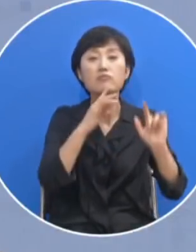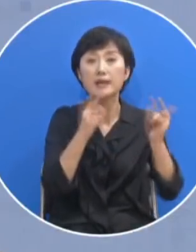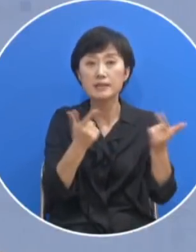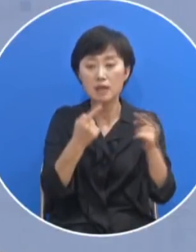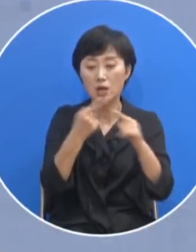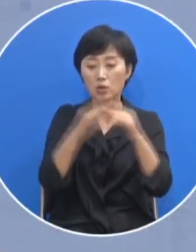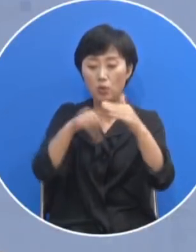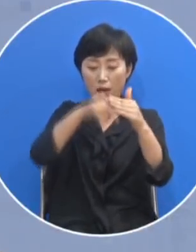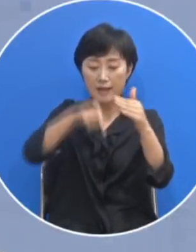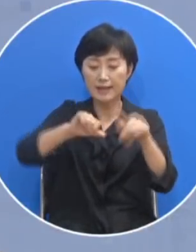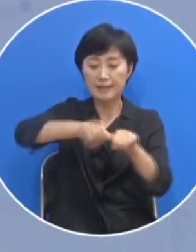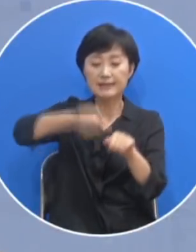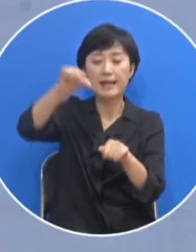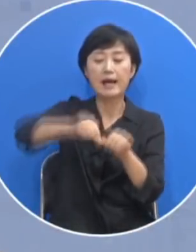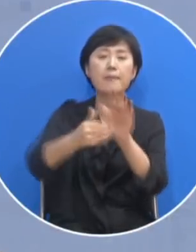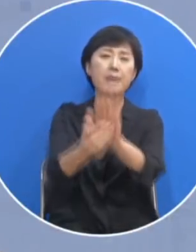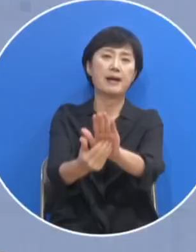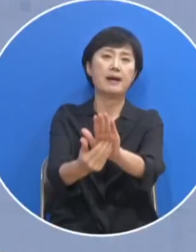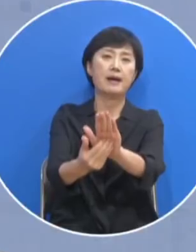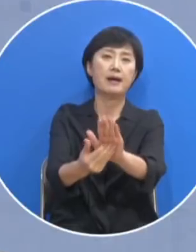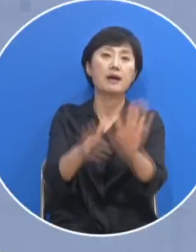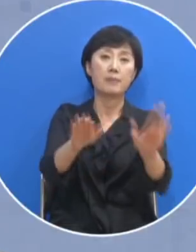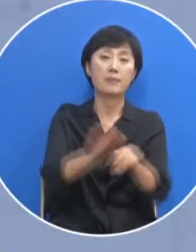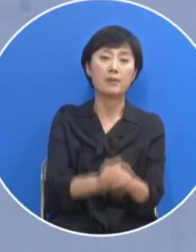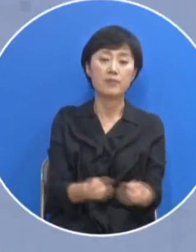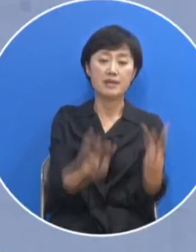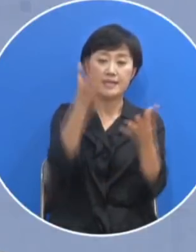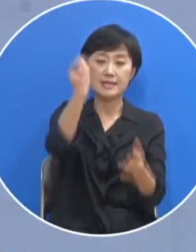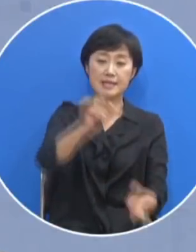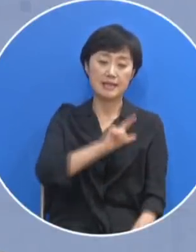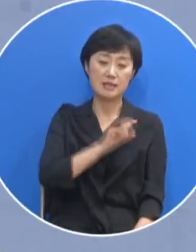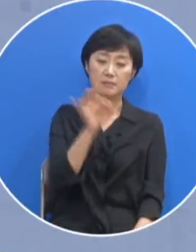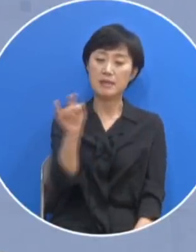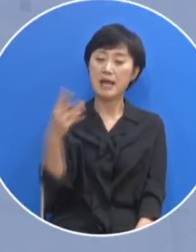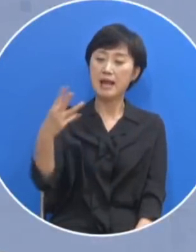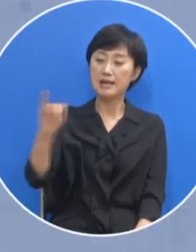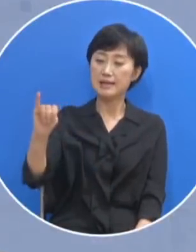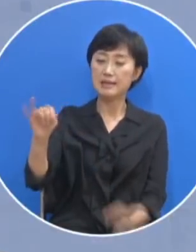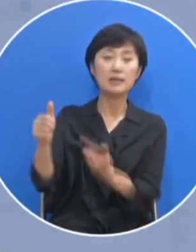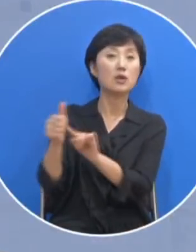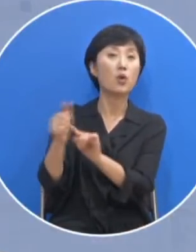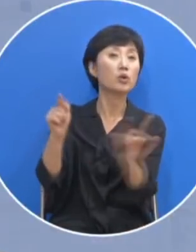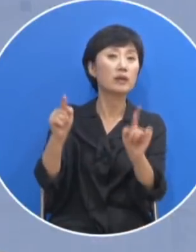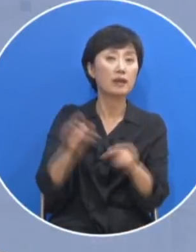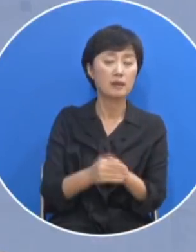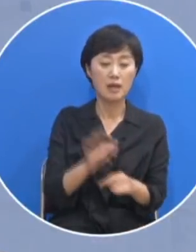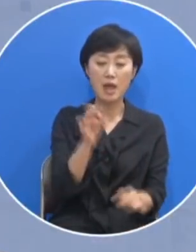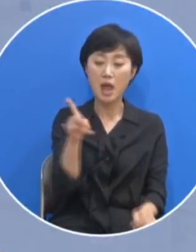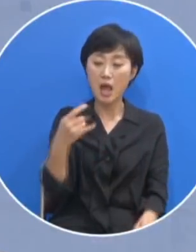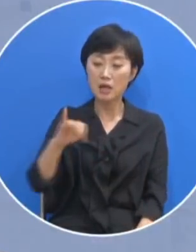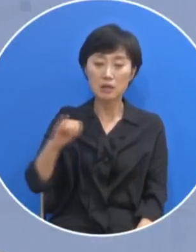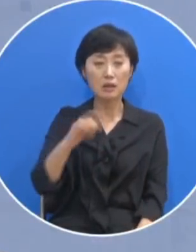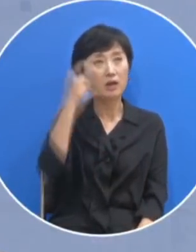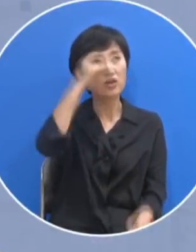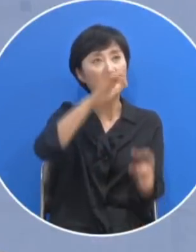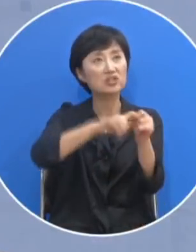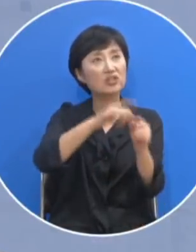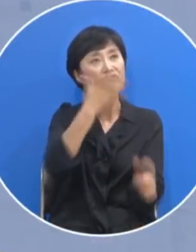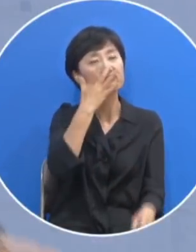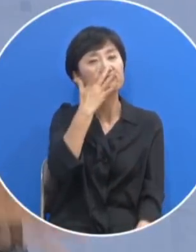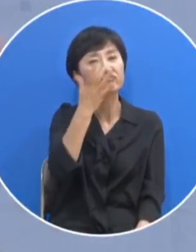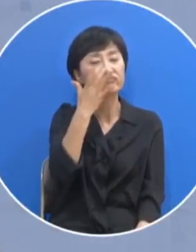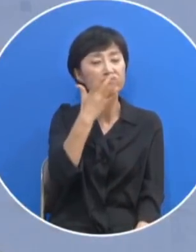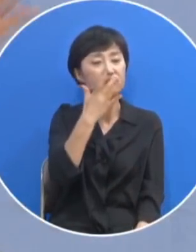배추는 여러분의 l 이 시대 때 어떻게 됐습니까 한번도 내 이점이 와 열기가 너로 그냥 잠이나 자고 뭐 이거 이거 52p